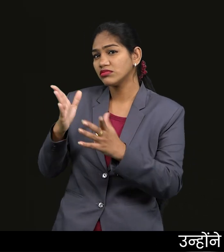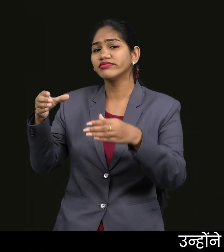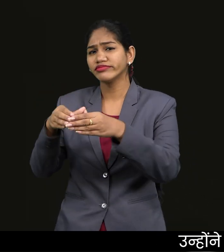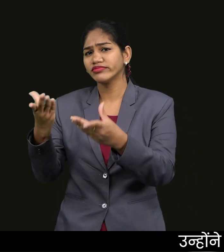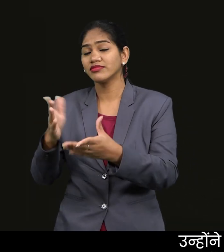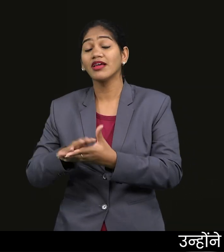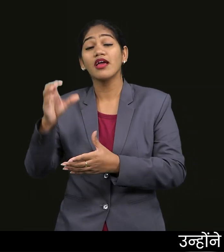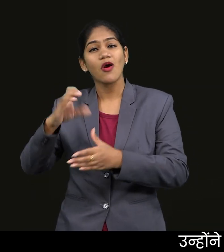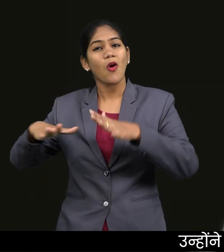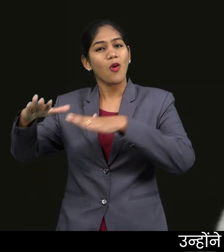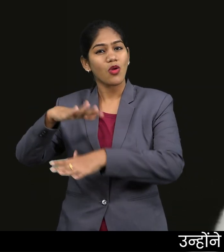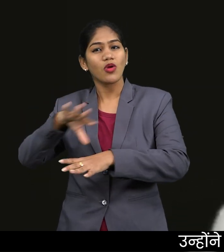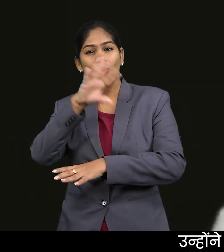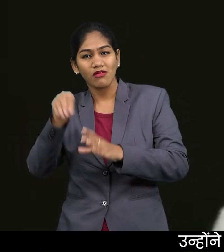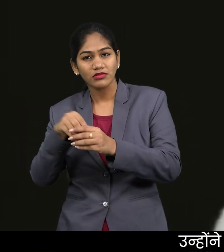उन्होंने